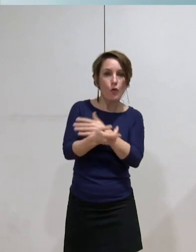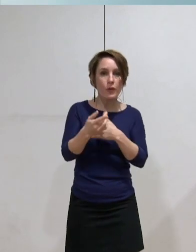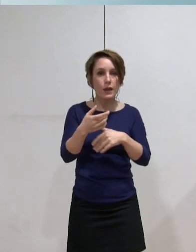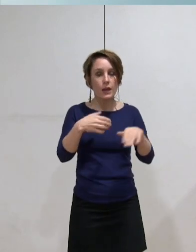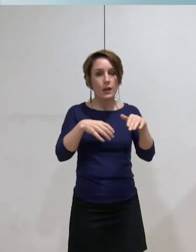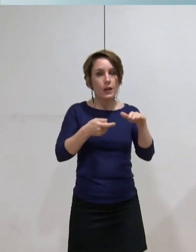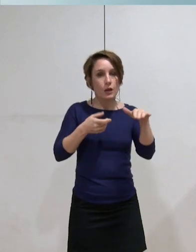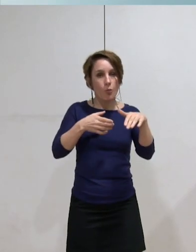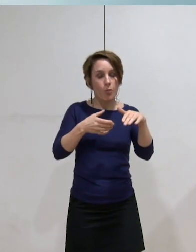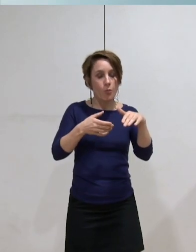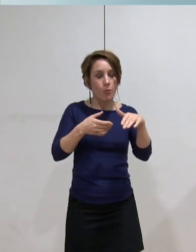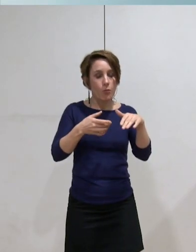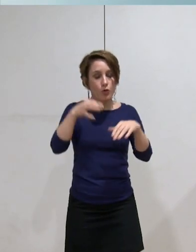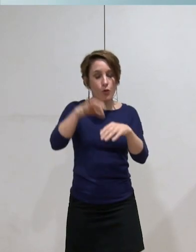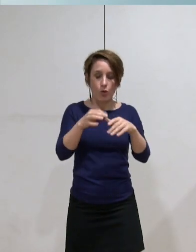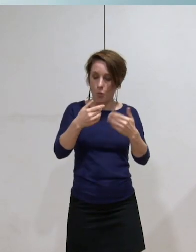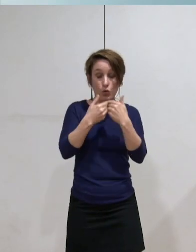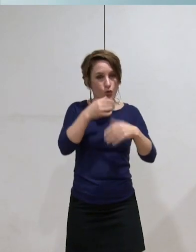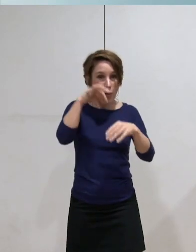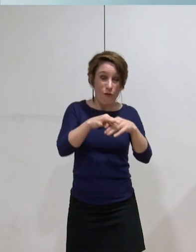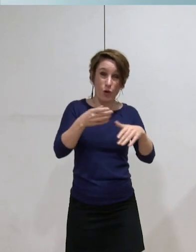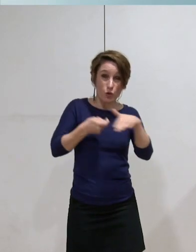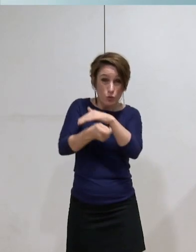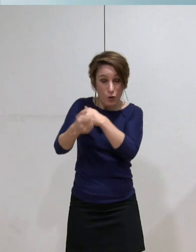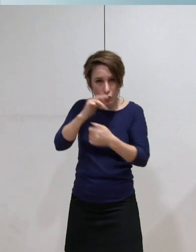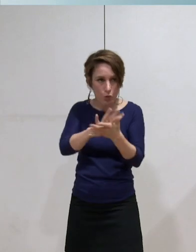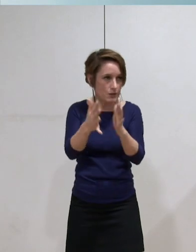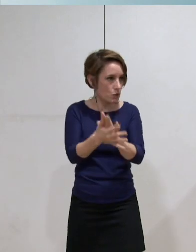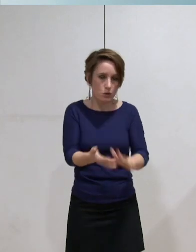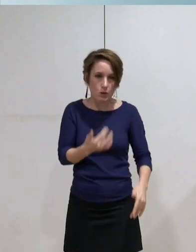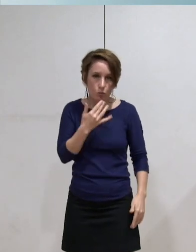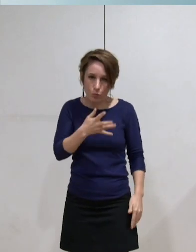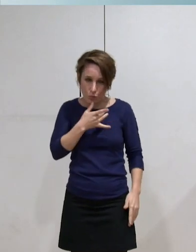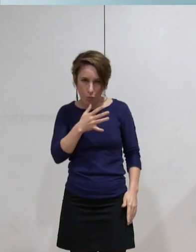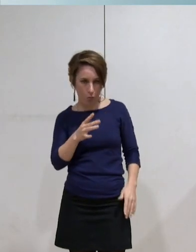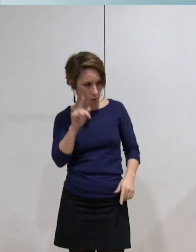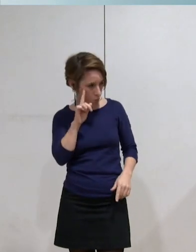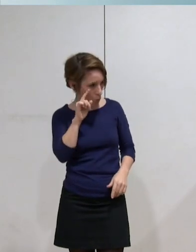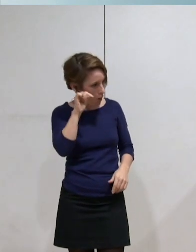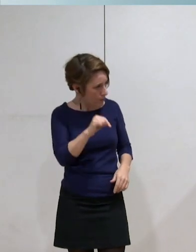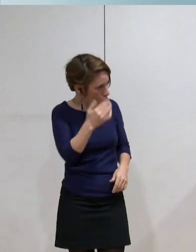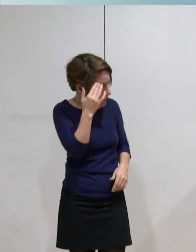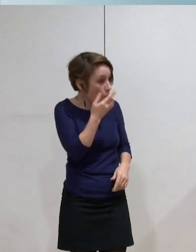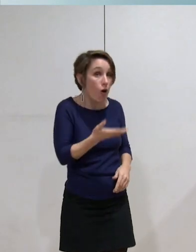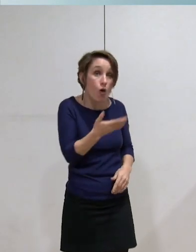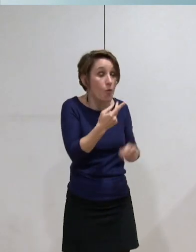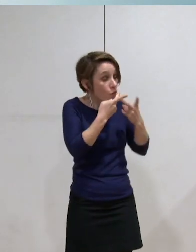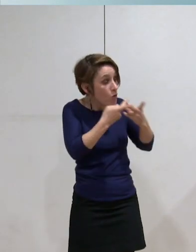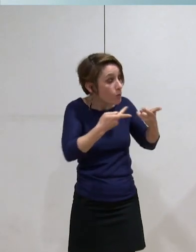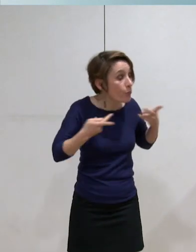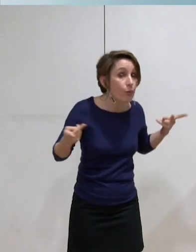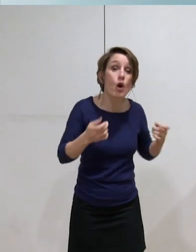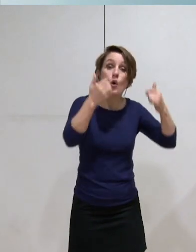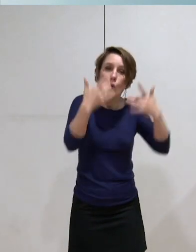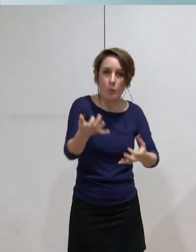des subventions association on aimerait savoir des ce soir si vous êtes capable ou pas de nous le dire et moi j'entendrai que ce